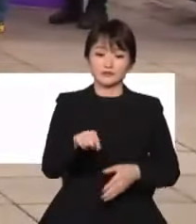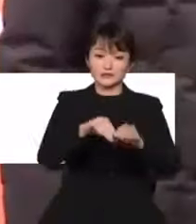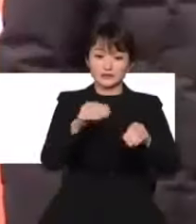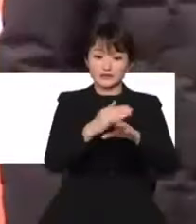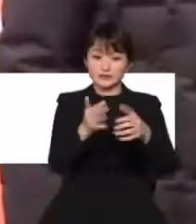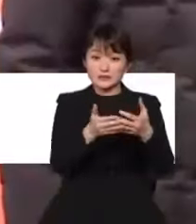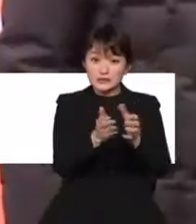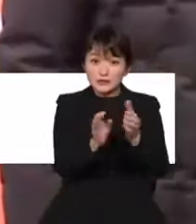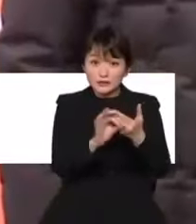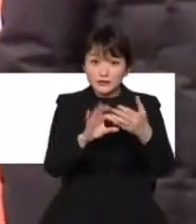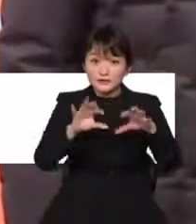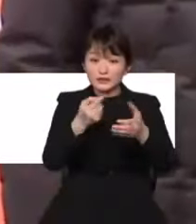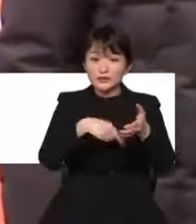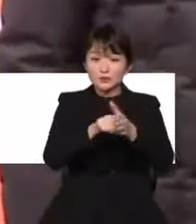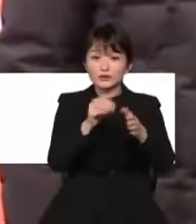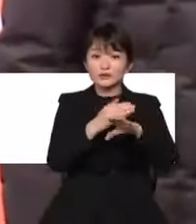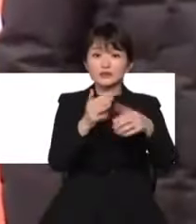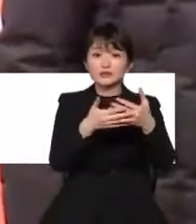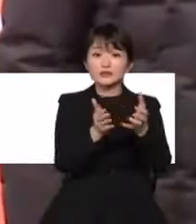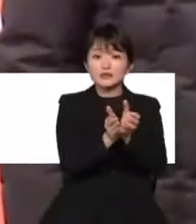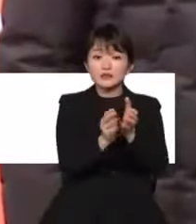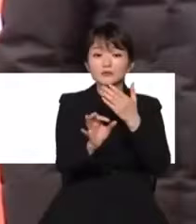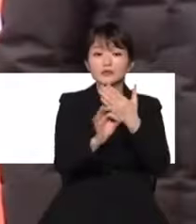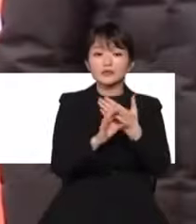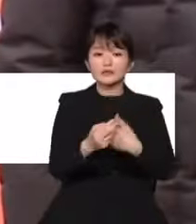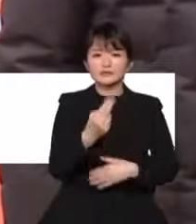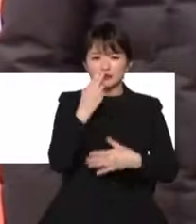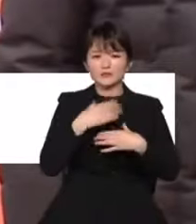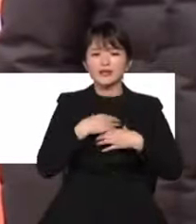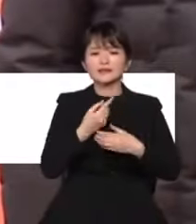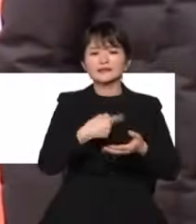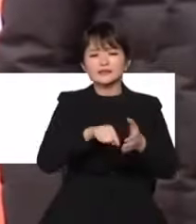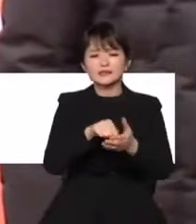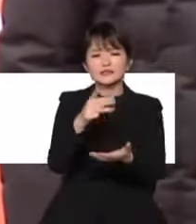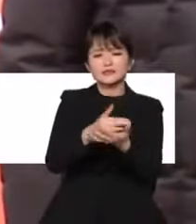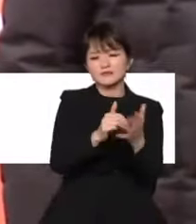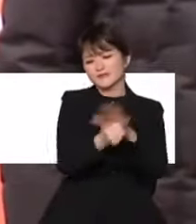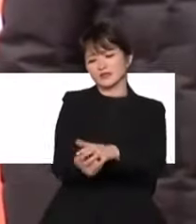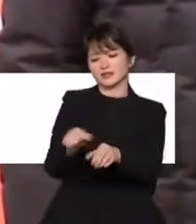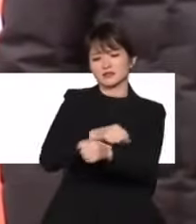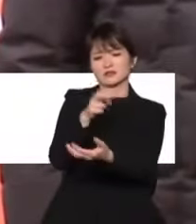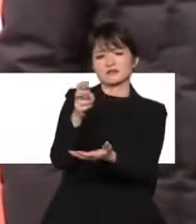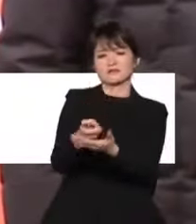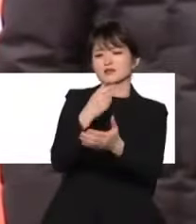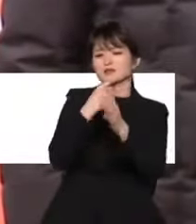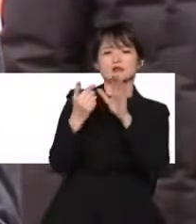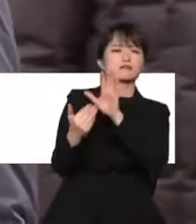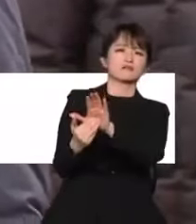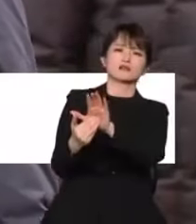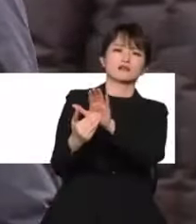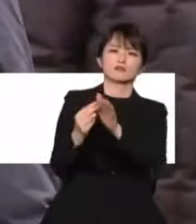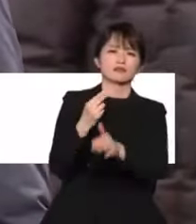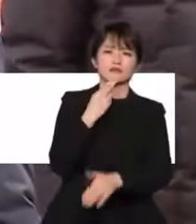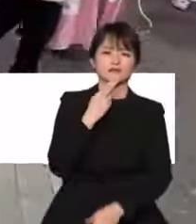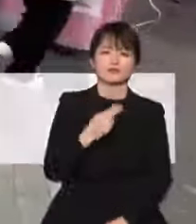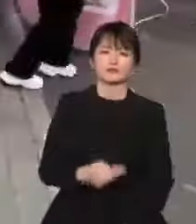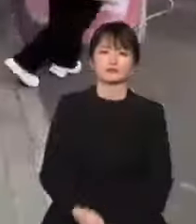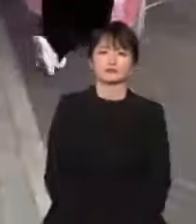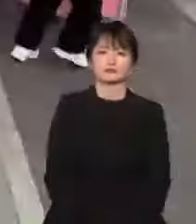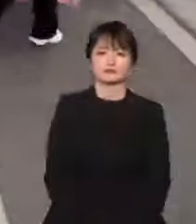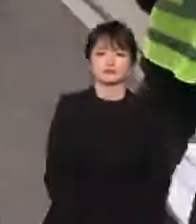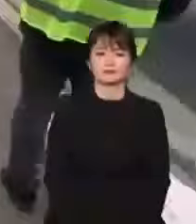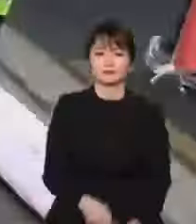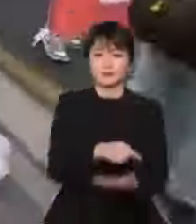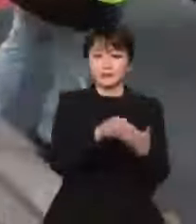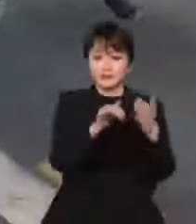위한 정당이라면 생명과 안전을 위한 이태원 참사 특별법을 거부할 명분이 없습니다